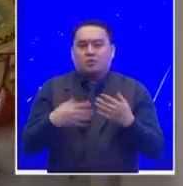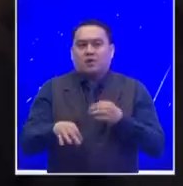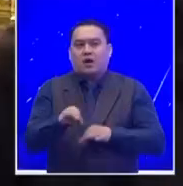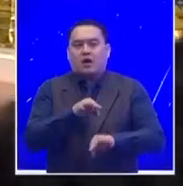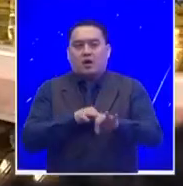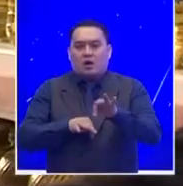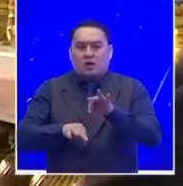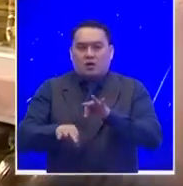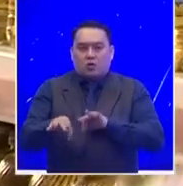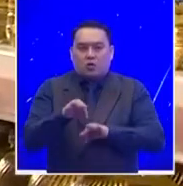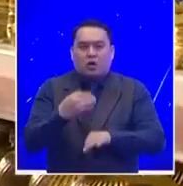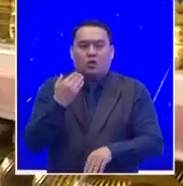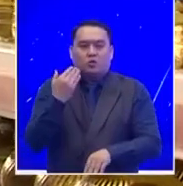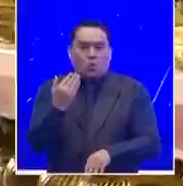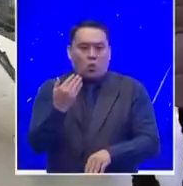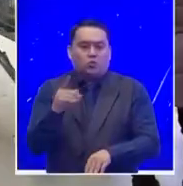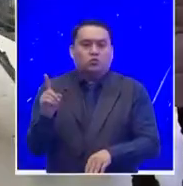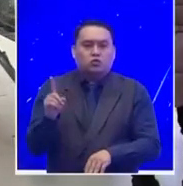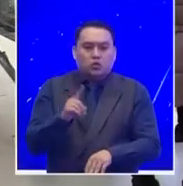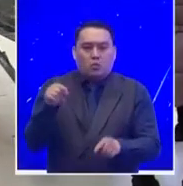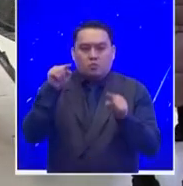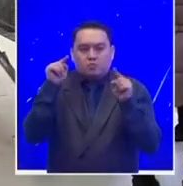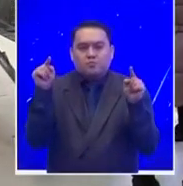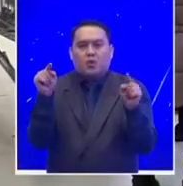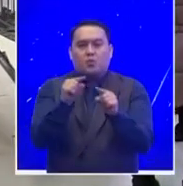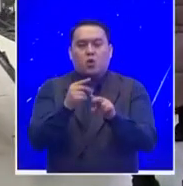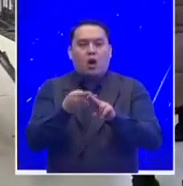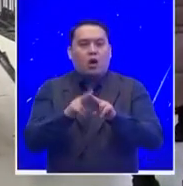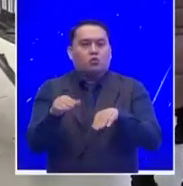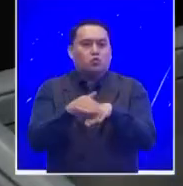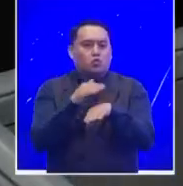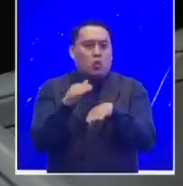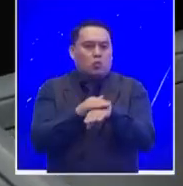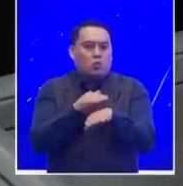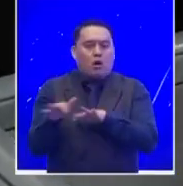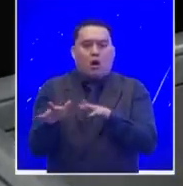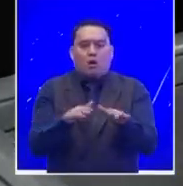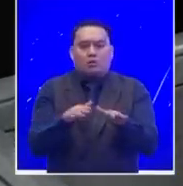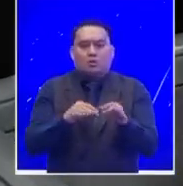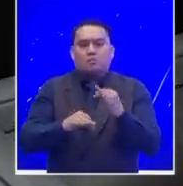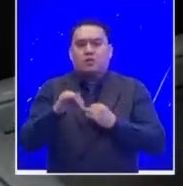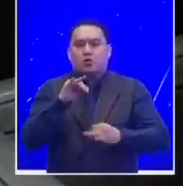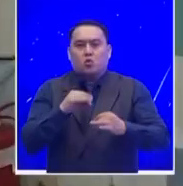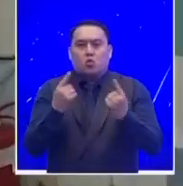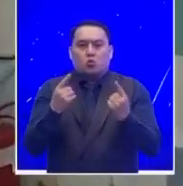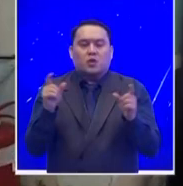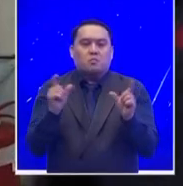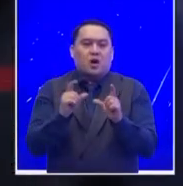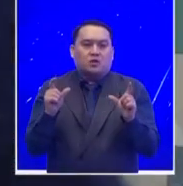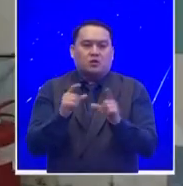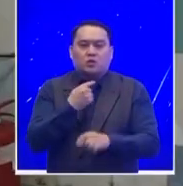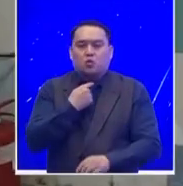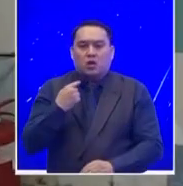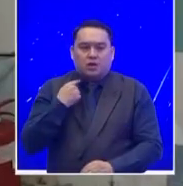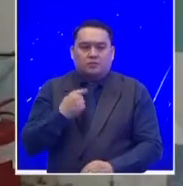проектного офиса ЖТСУ Адалдык Аланы. Чтобы популяризировать данную благотворительную акцию, они проводят переговоры с крупнейшими магазинами